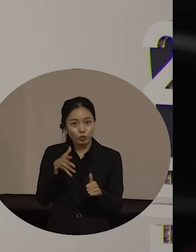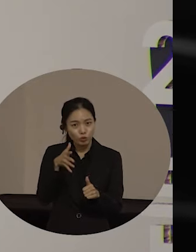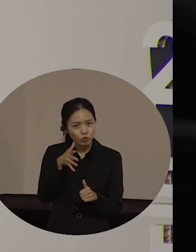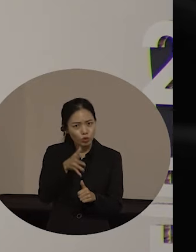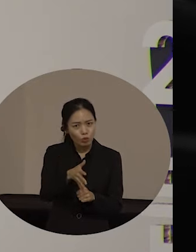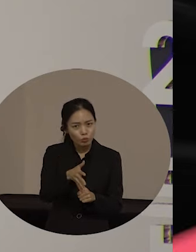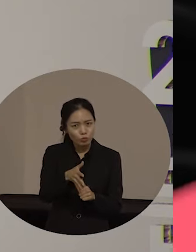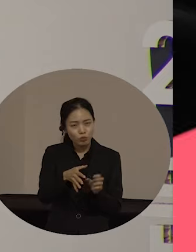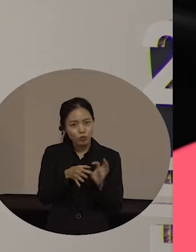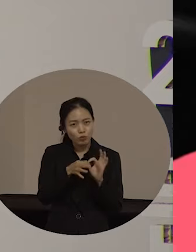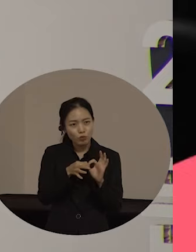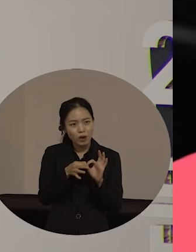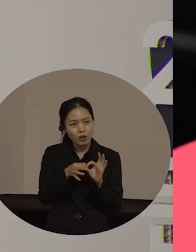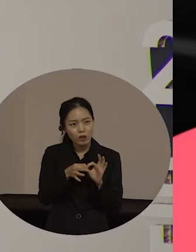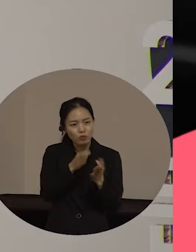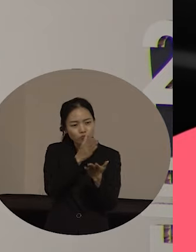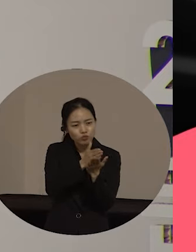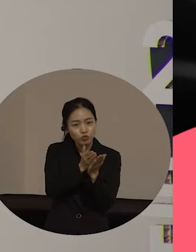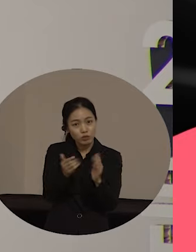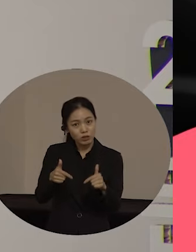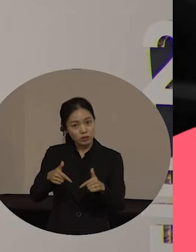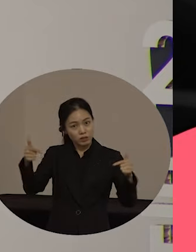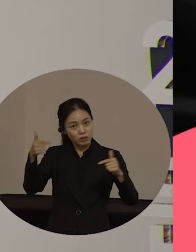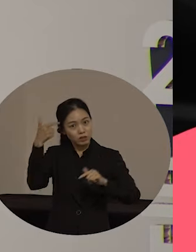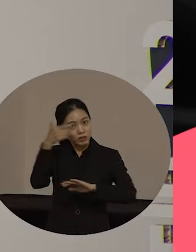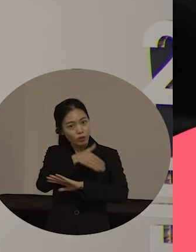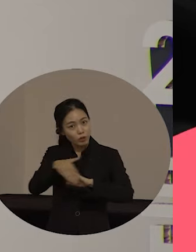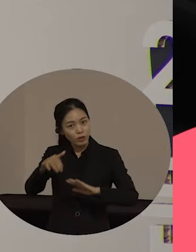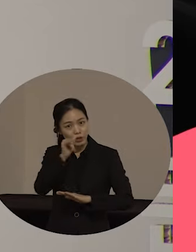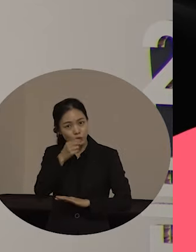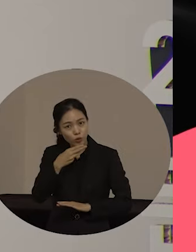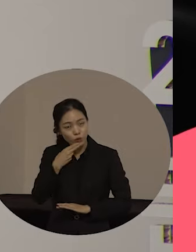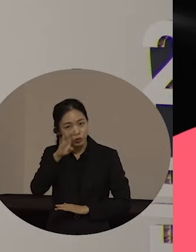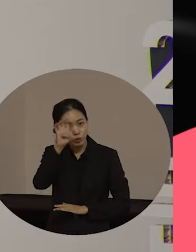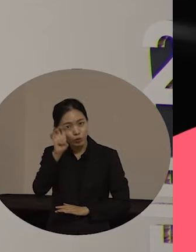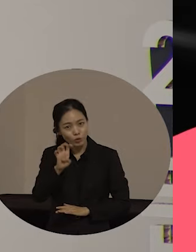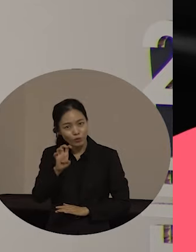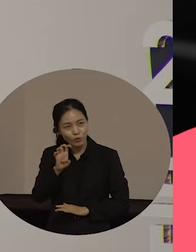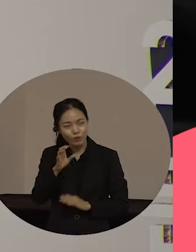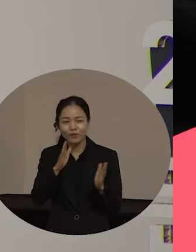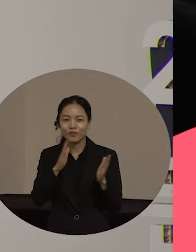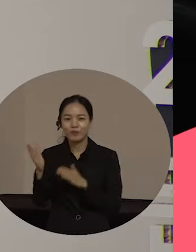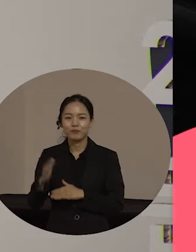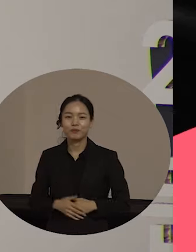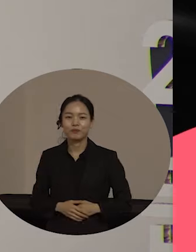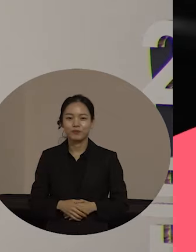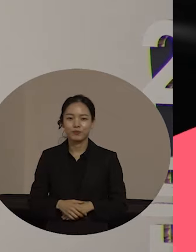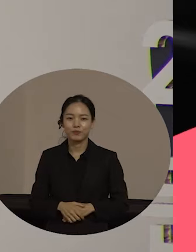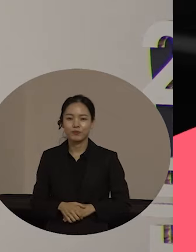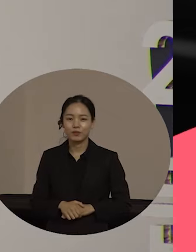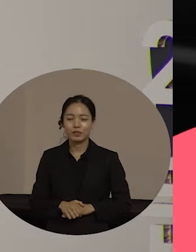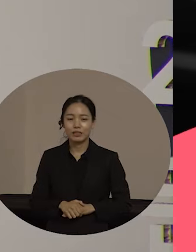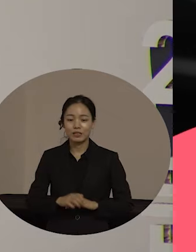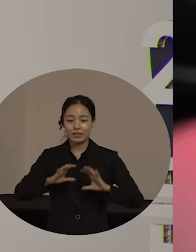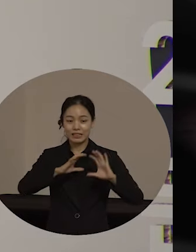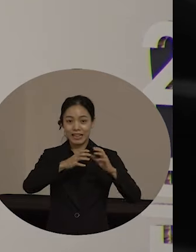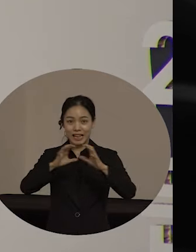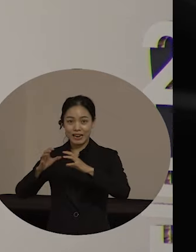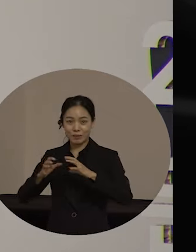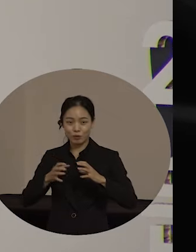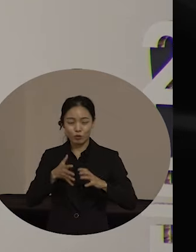넓힐 그런 계획이 있는지라는 질문은 문체부에 하면 될 것 같고 일단 각 나라별로 그런 전문가에 대한